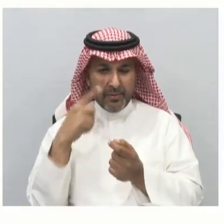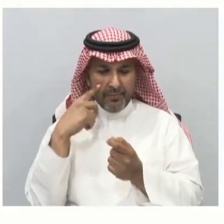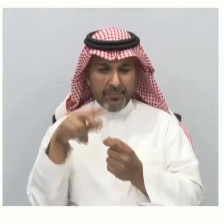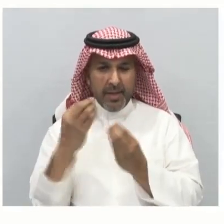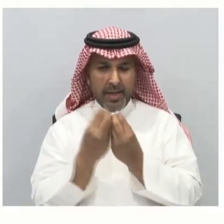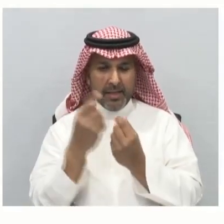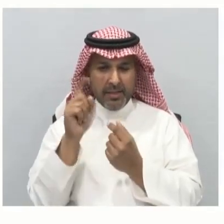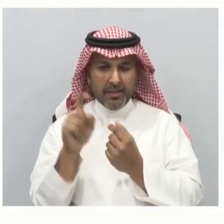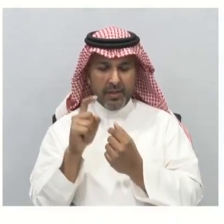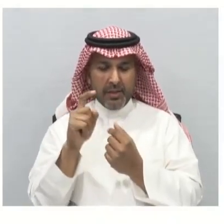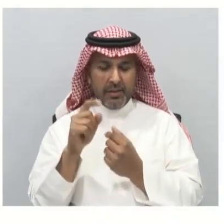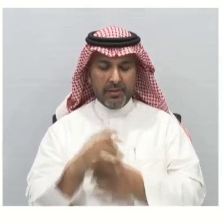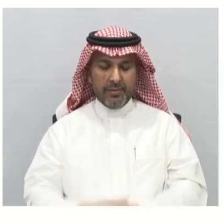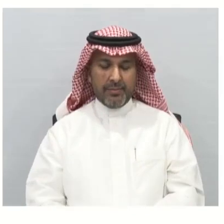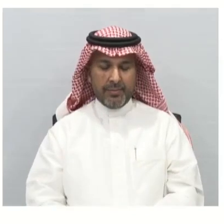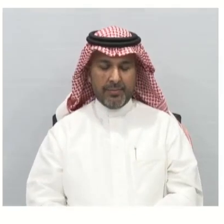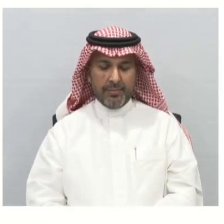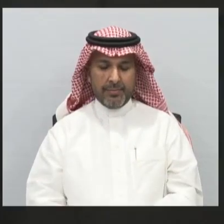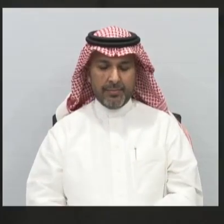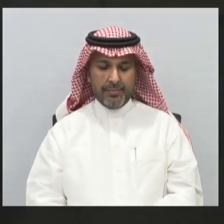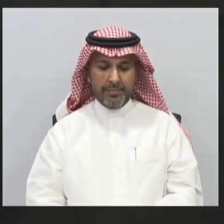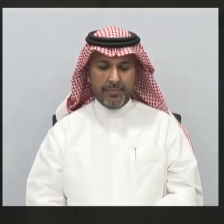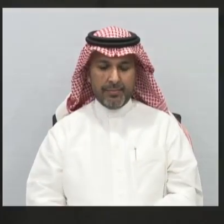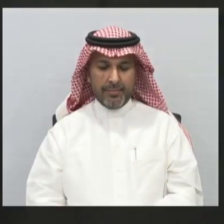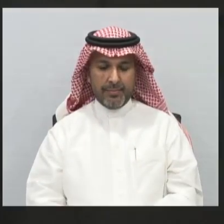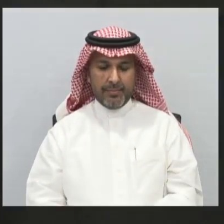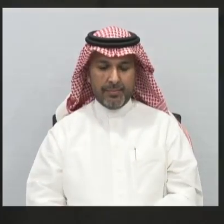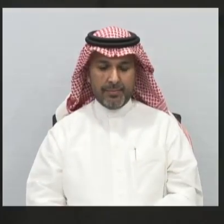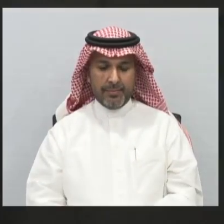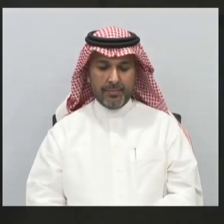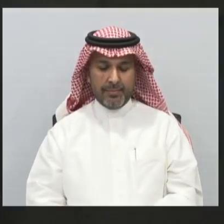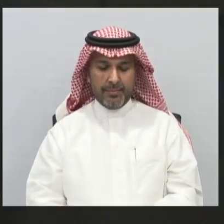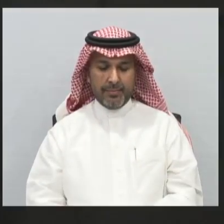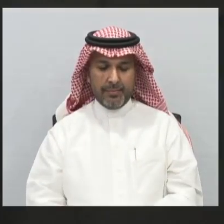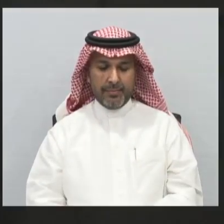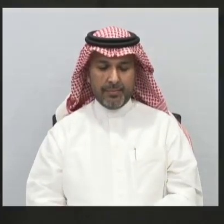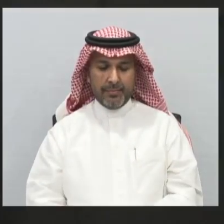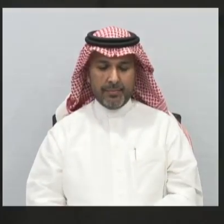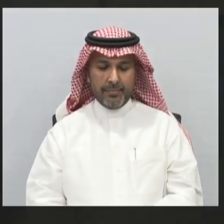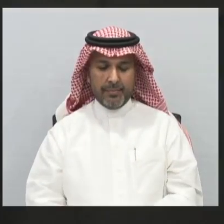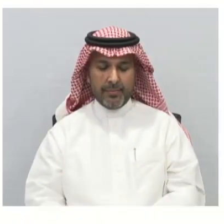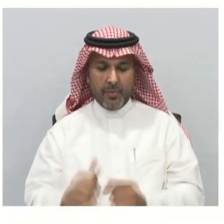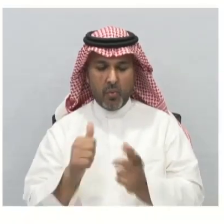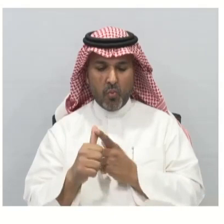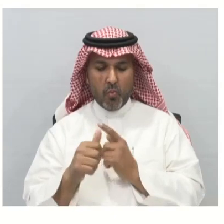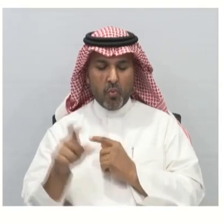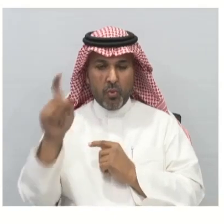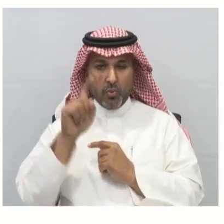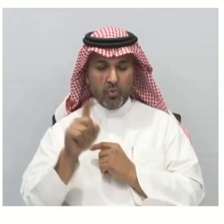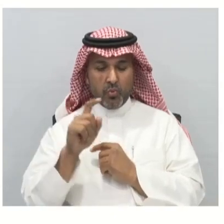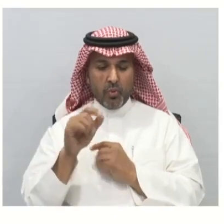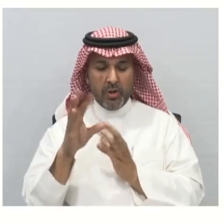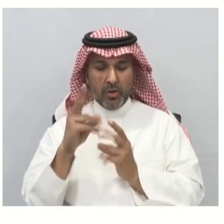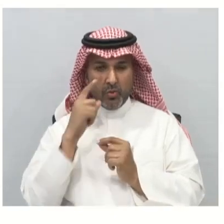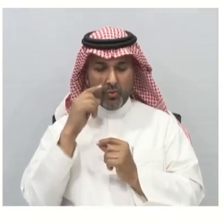بعد ما يطلع التوقيت وينتهي نبدا مباشره في الحل الجزء الاول راح يكون اختيارات